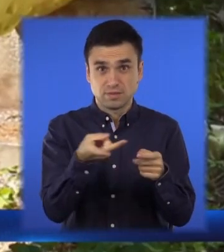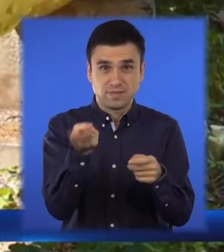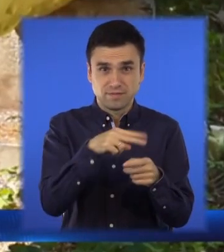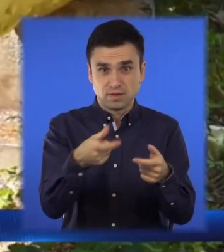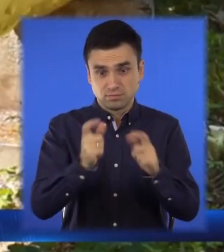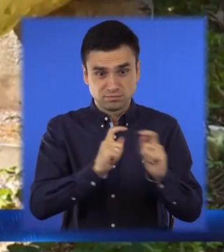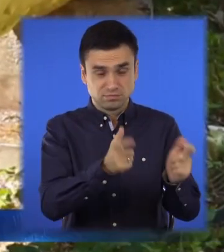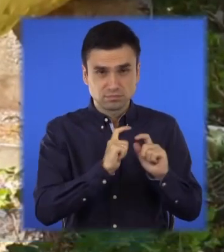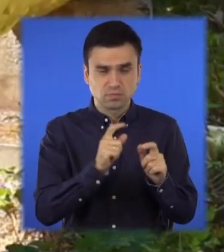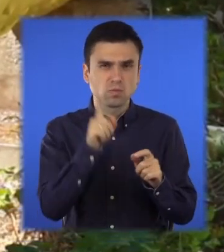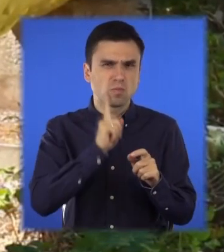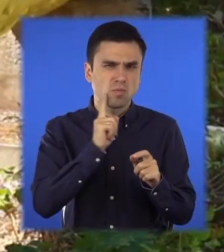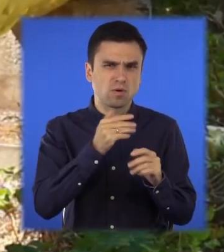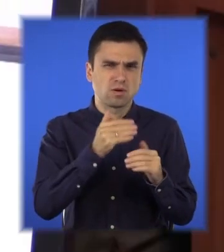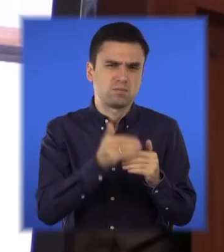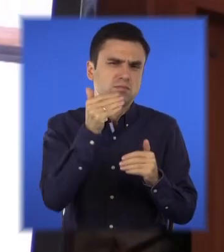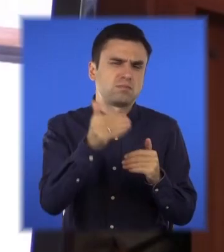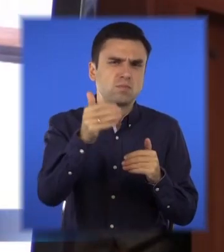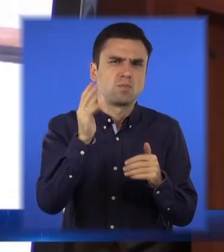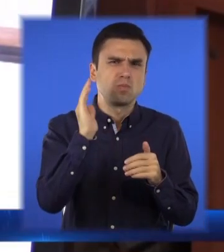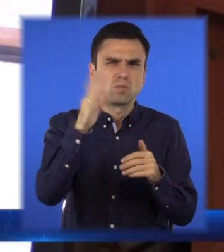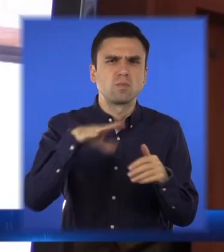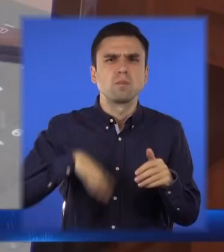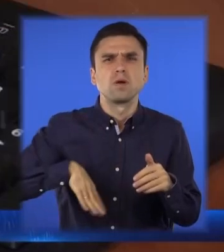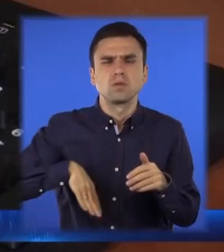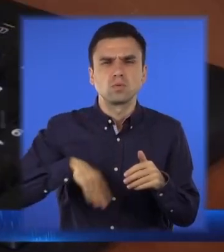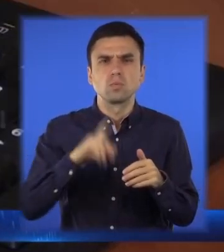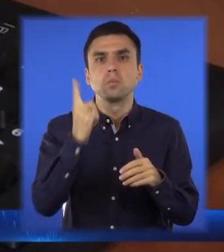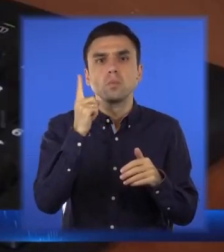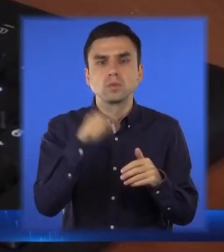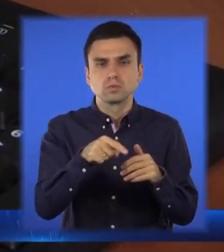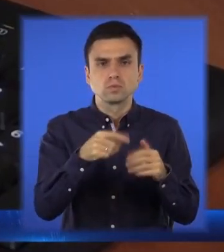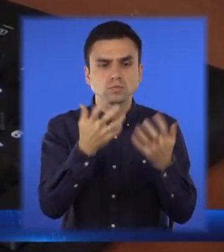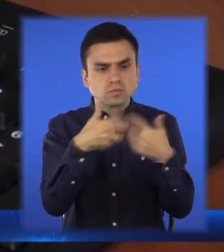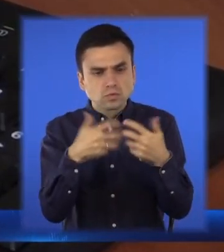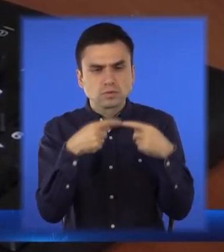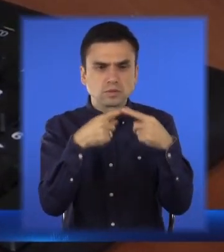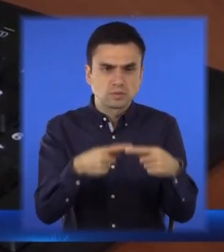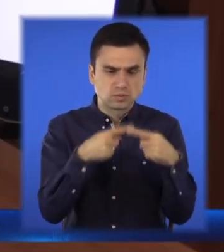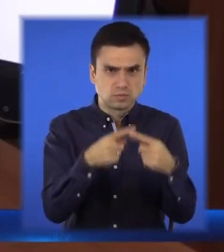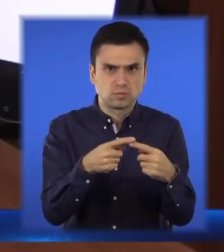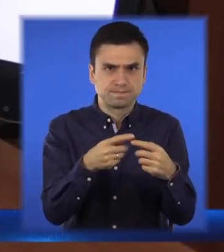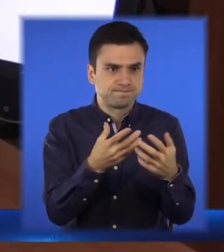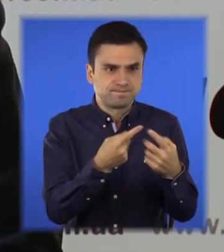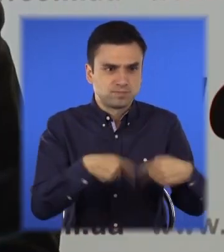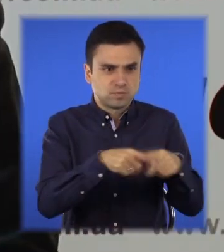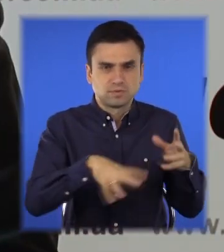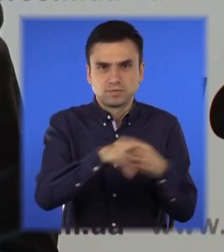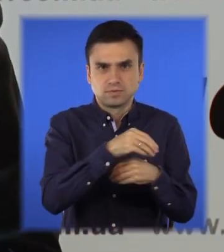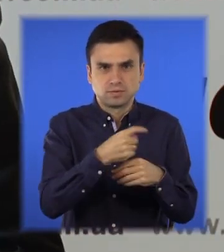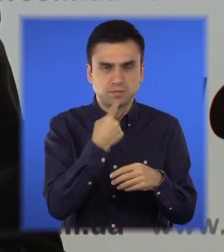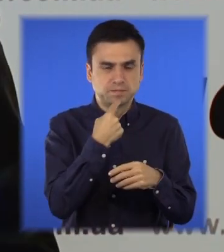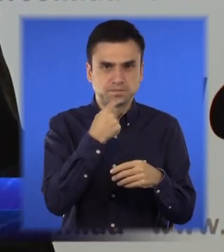адже наразі методика її розрахунку є незрозумілою для більшості підприємств.